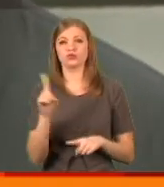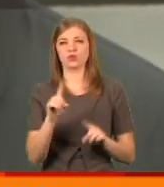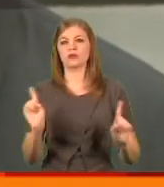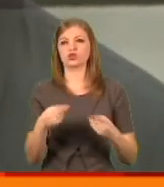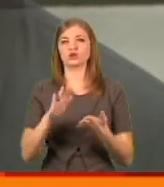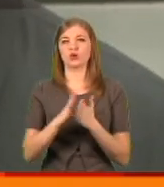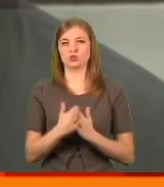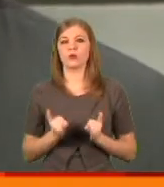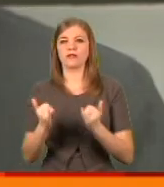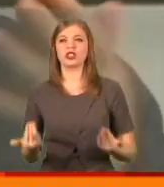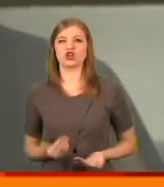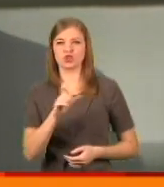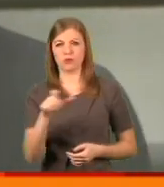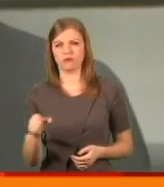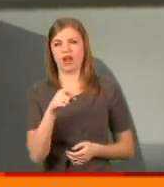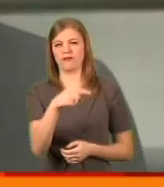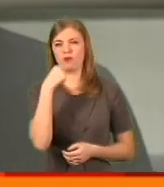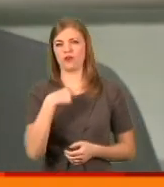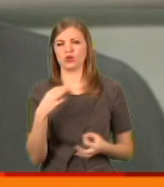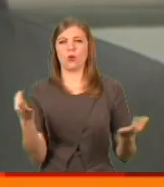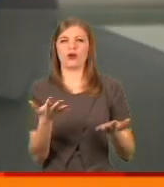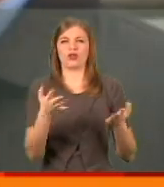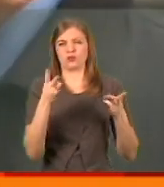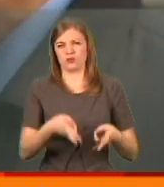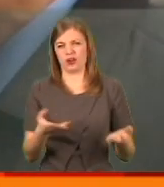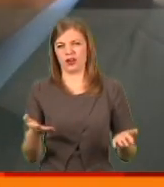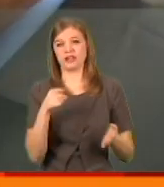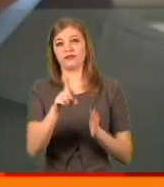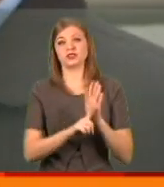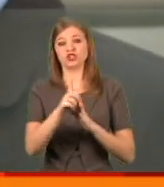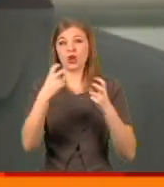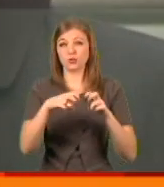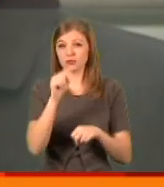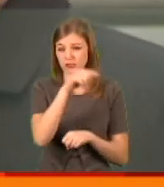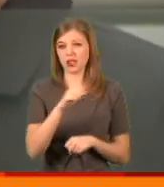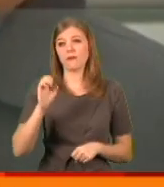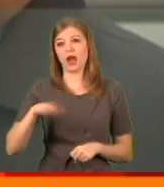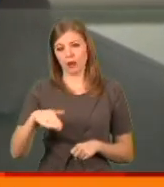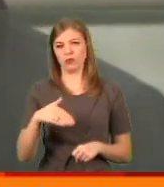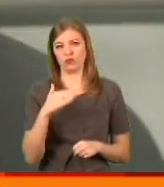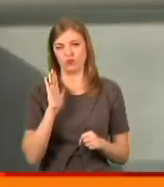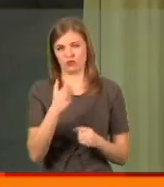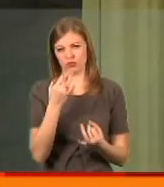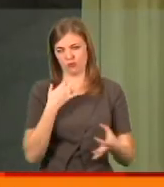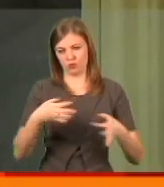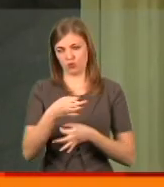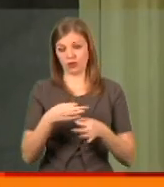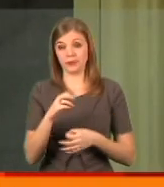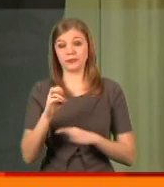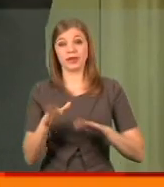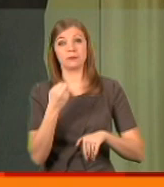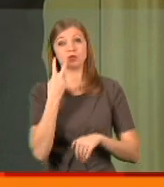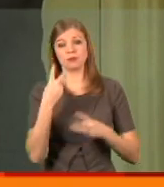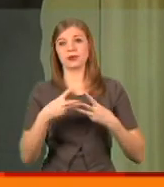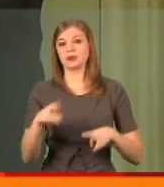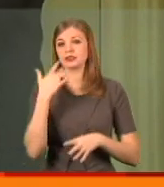створити умови для життя людей. А ви мені говорите о якихось трагедіях. Ви спочатку розберіться там, а потім на своїй будемо так все. Втім, по обіді